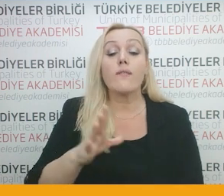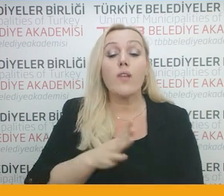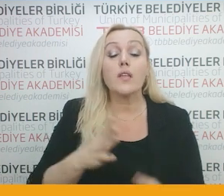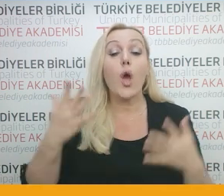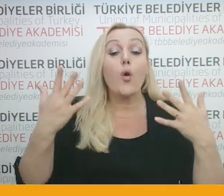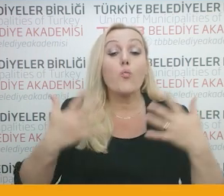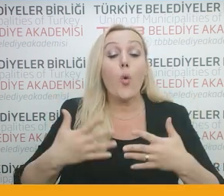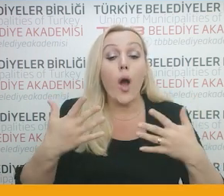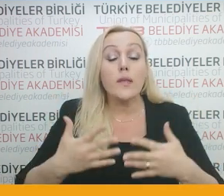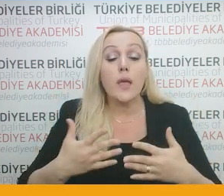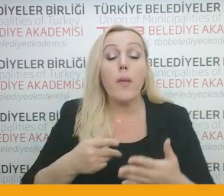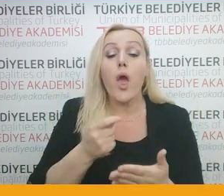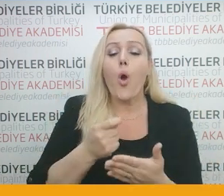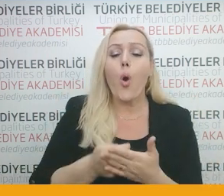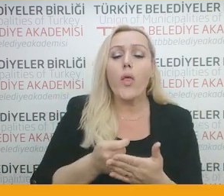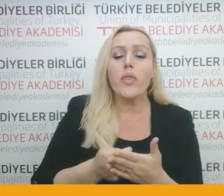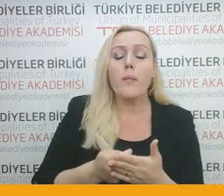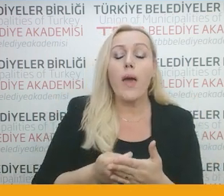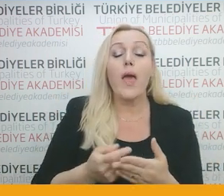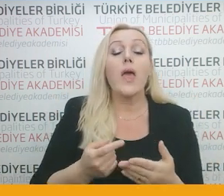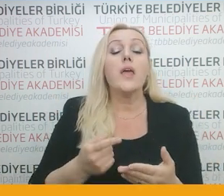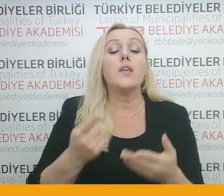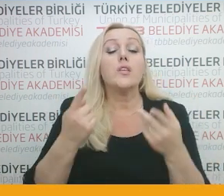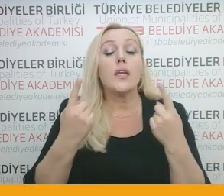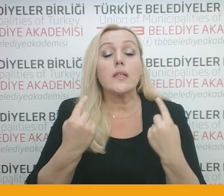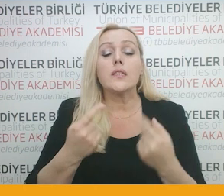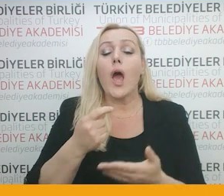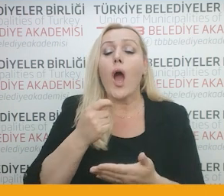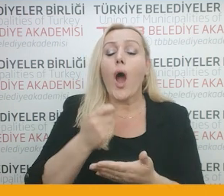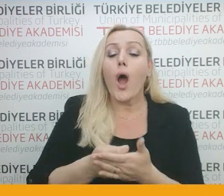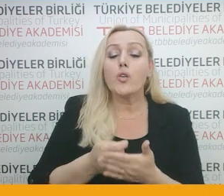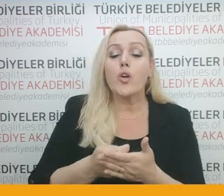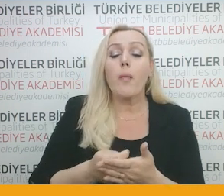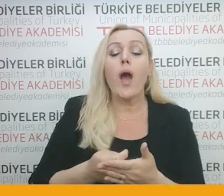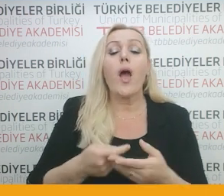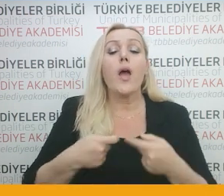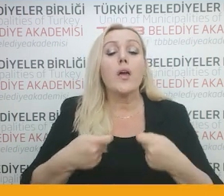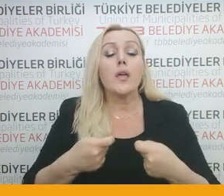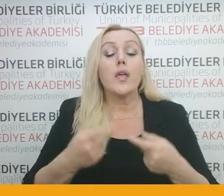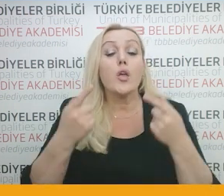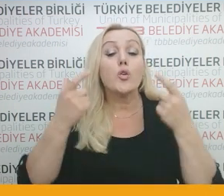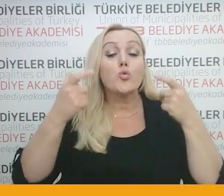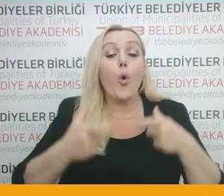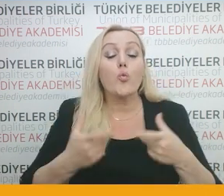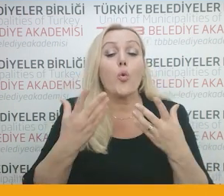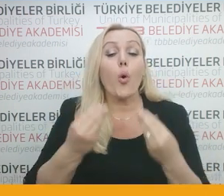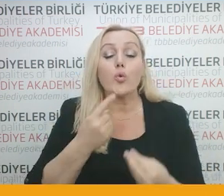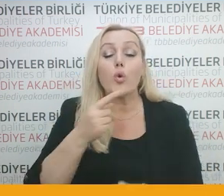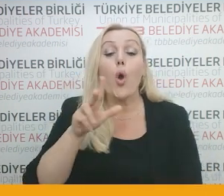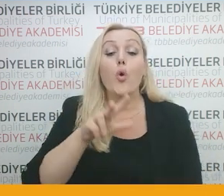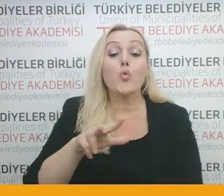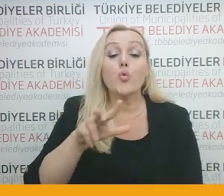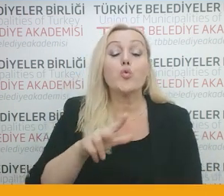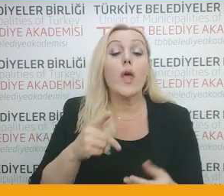muhasebe yetkilisinin ödeme emri belgesi üzerine imzası bulunan harcama yetkilisi ve gerçekleştirme görevlisiyle birlikte sorumlu tutulması gerektiğinde. Yani ödeme emri belgesinde 3 imza